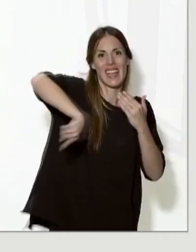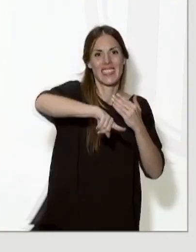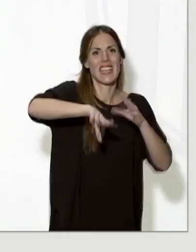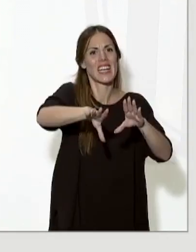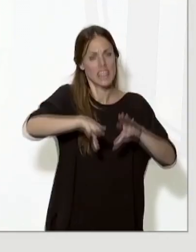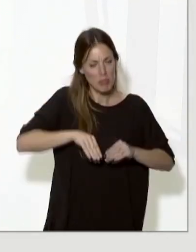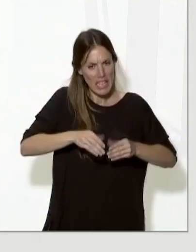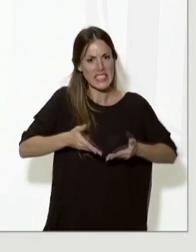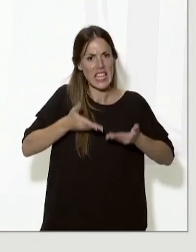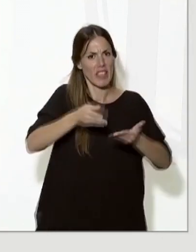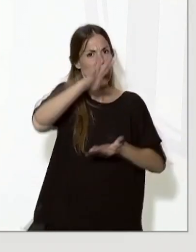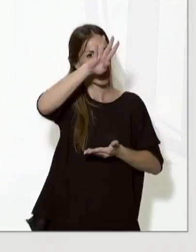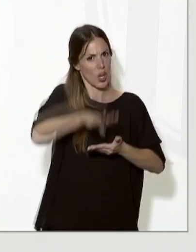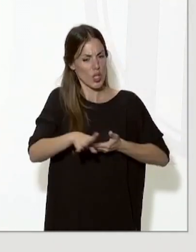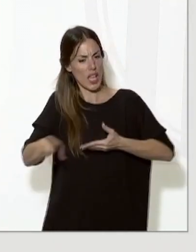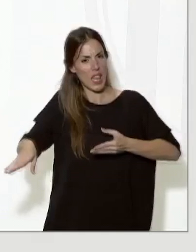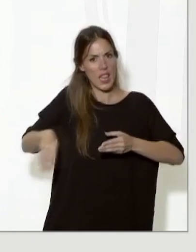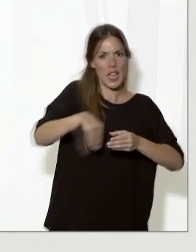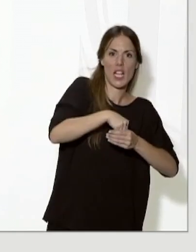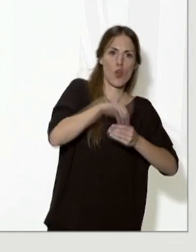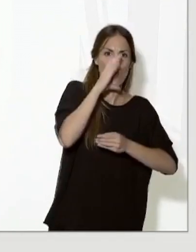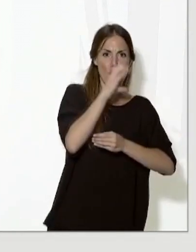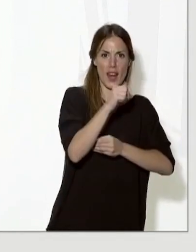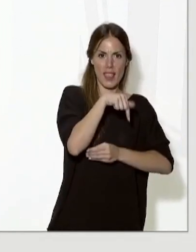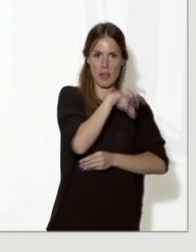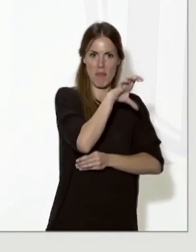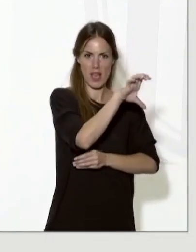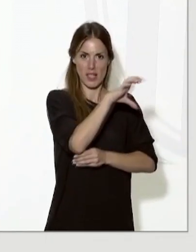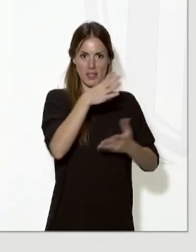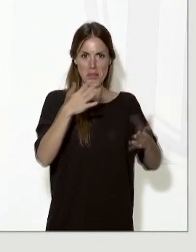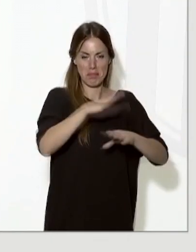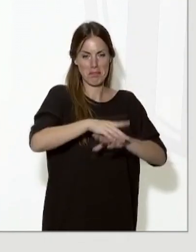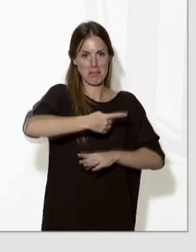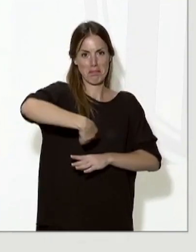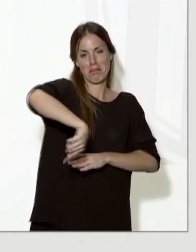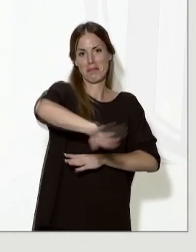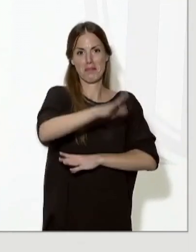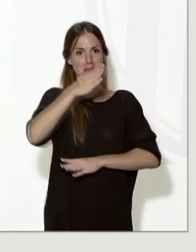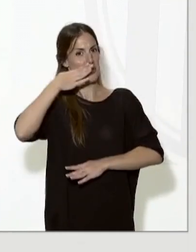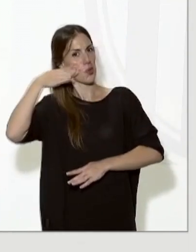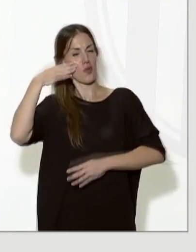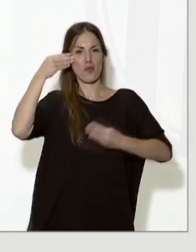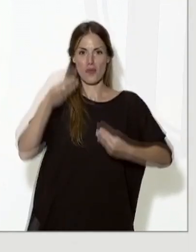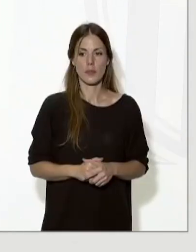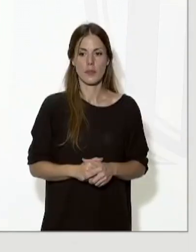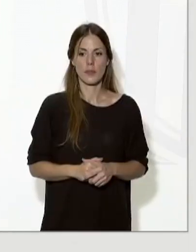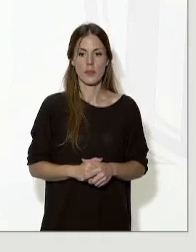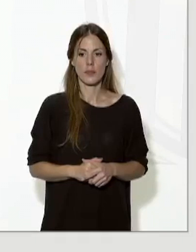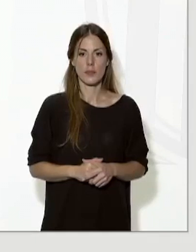Servir Catalunya formant part del govern del país és el major honor, penso, que un pot tenir.